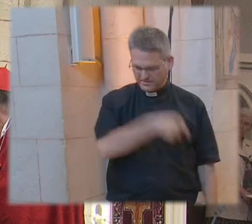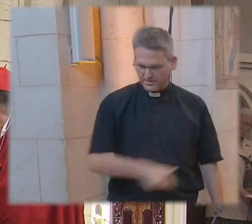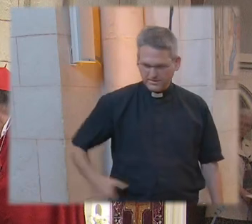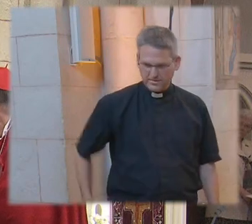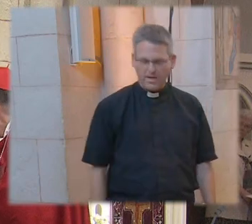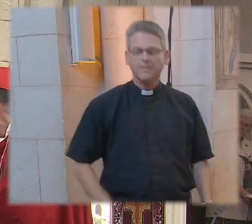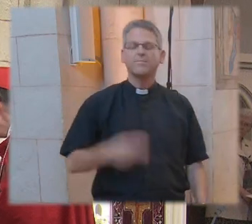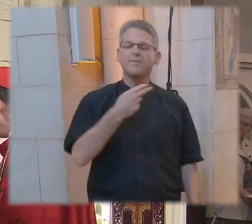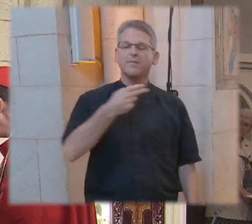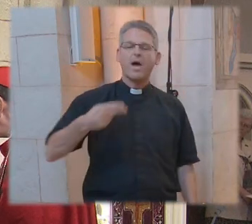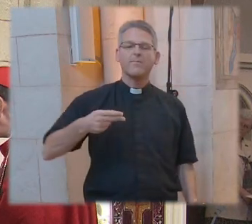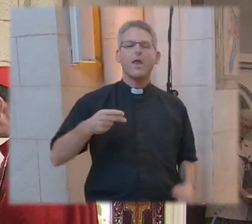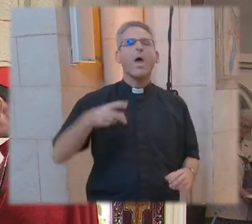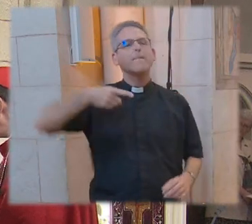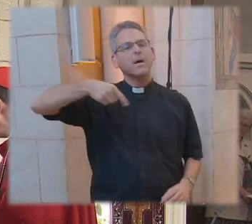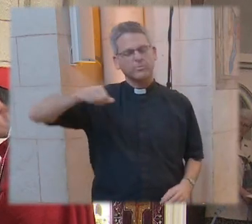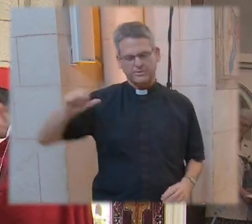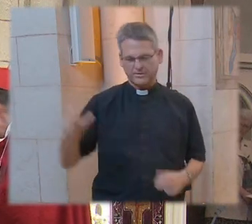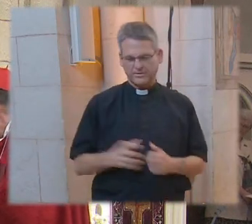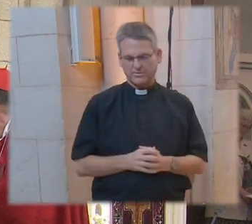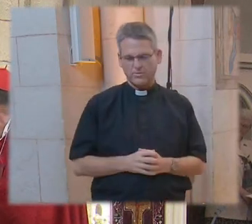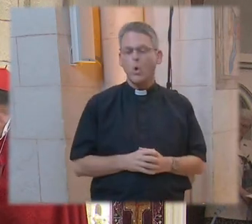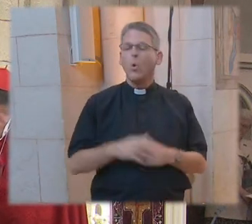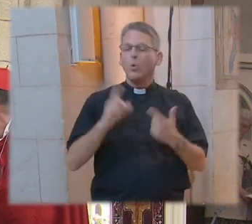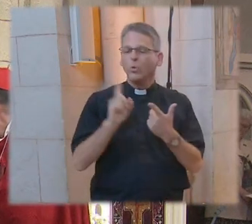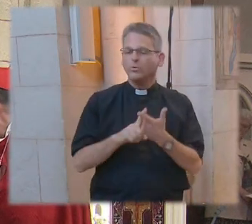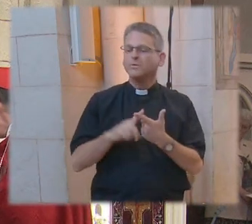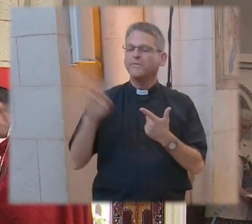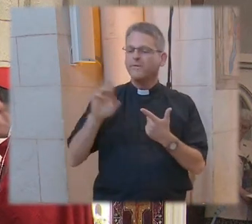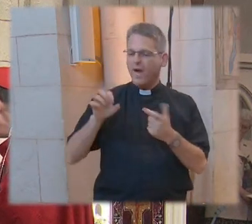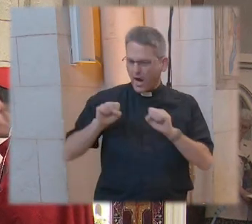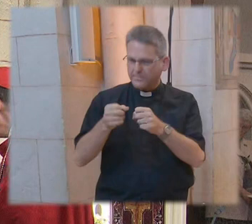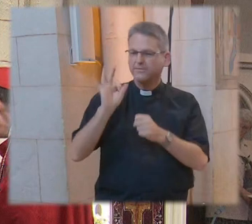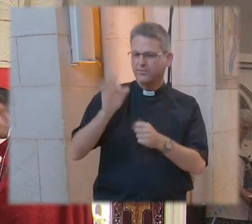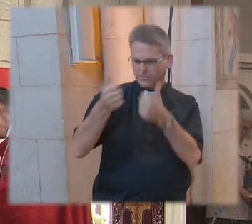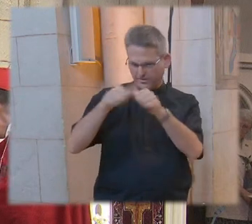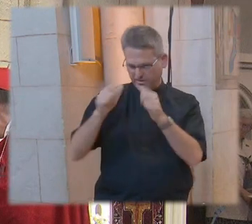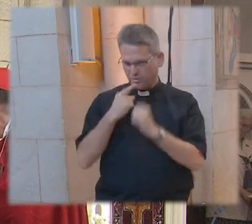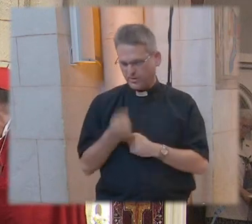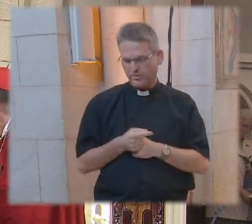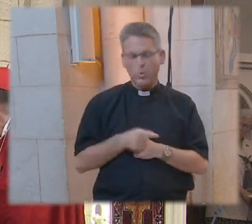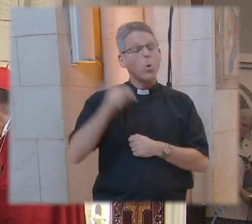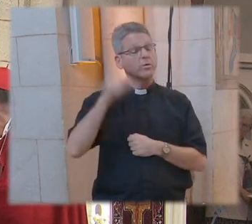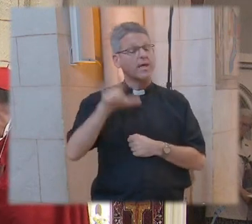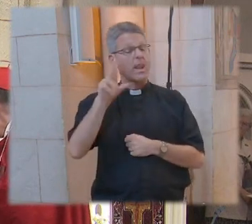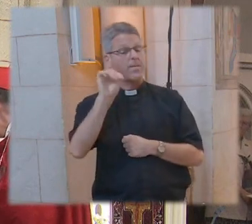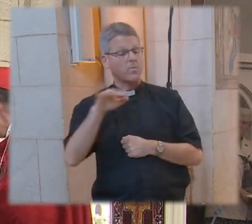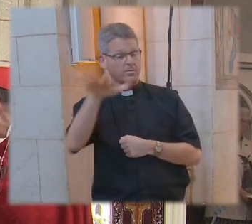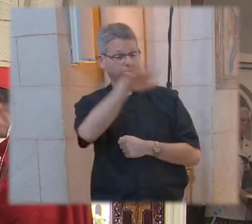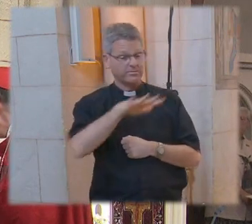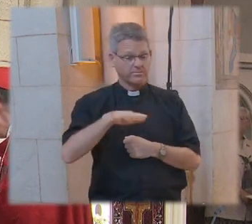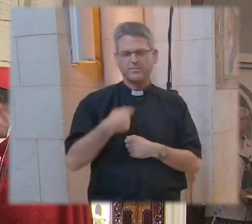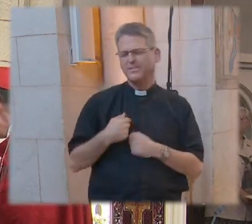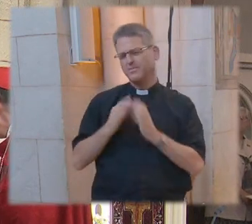Palatiner, des Generalpostulators und im Namen des Gottesvolkes im Bistum Limburg bitte ich